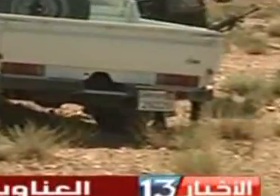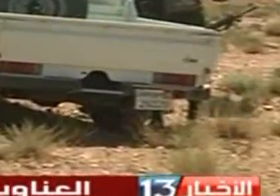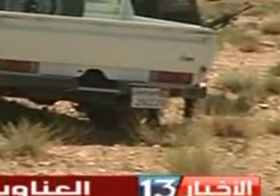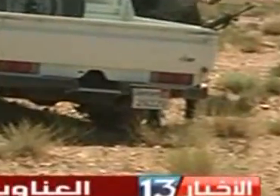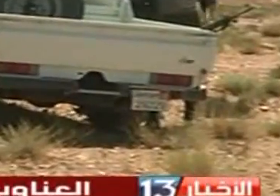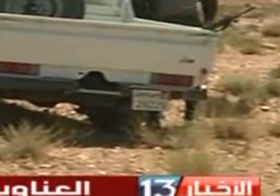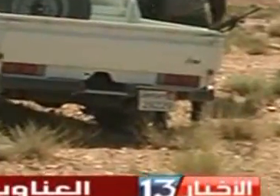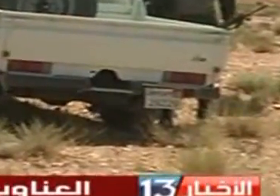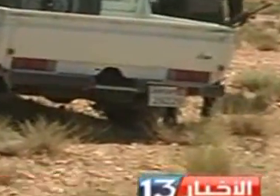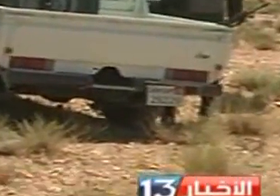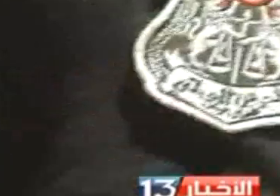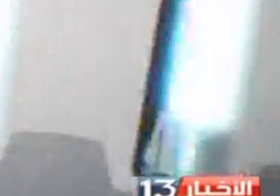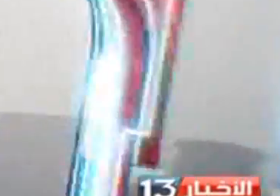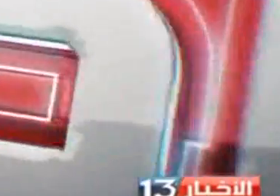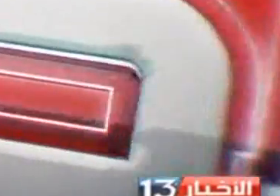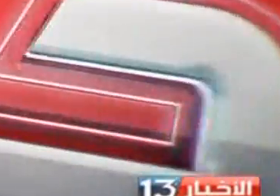فجراً.